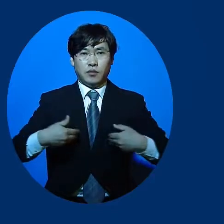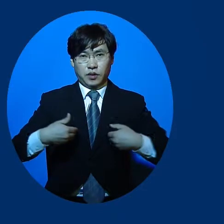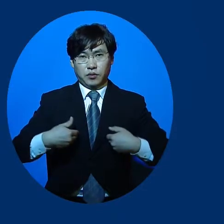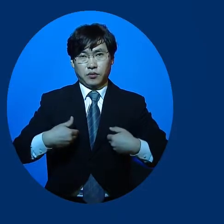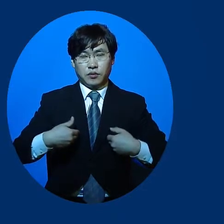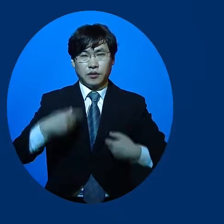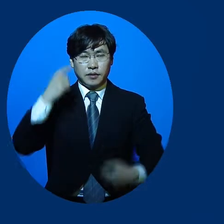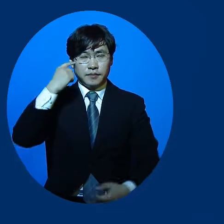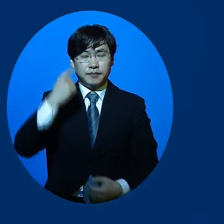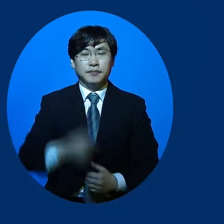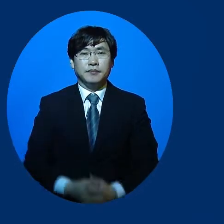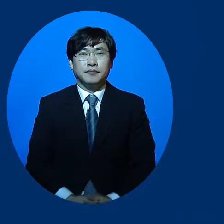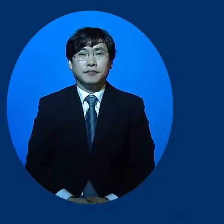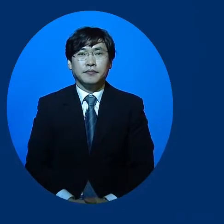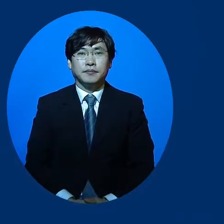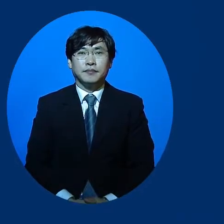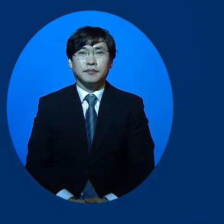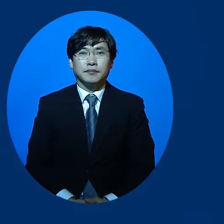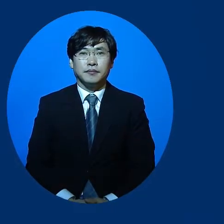생각됩니다.